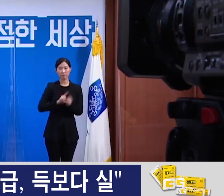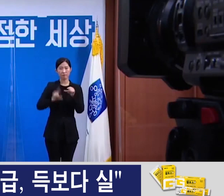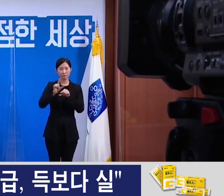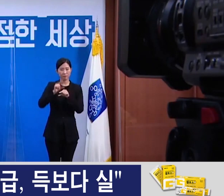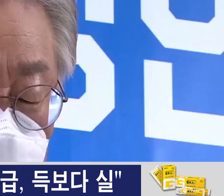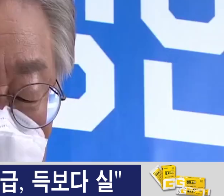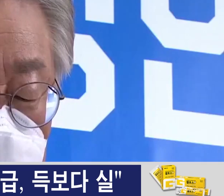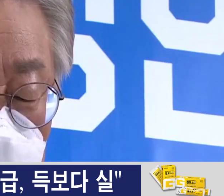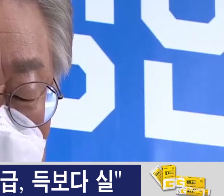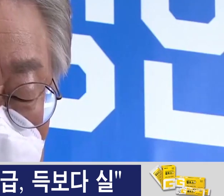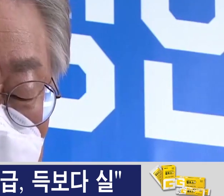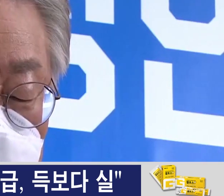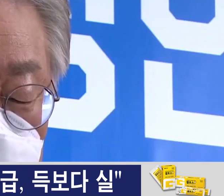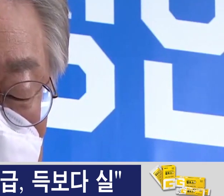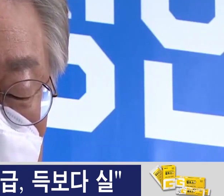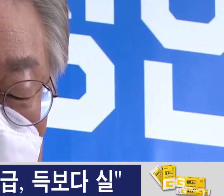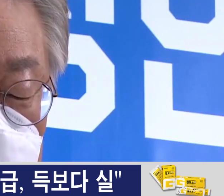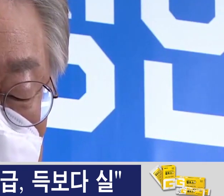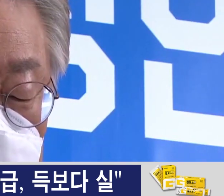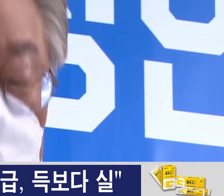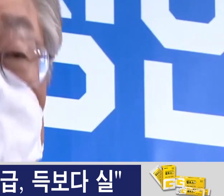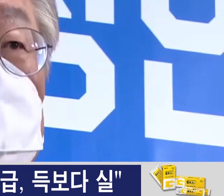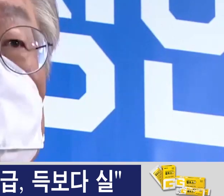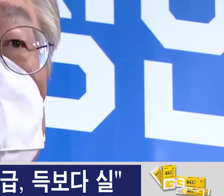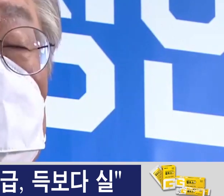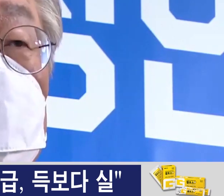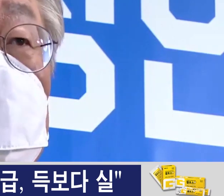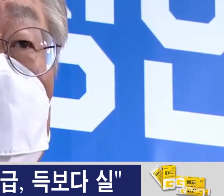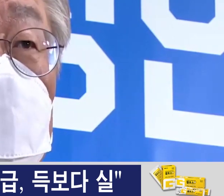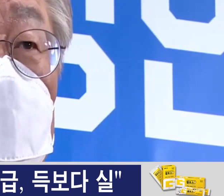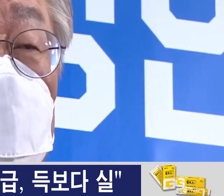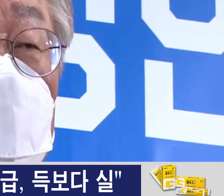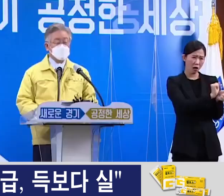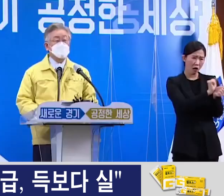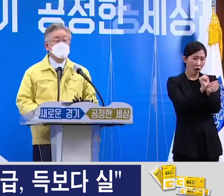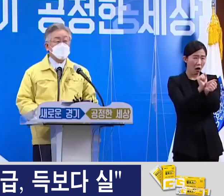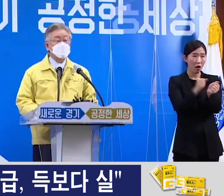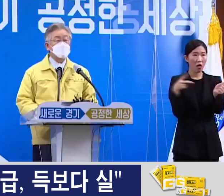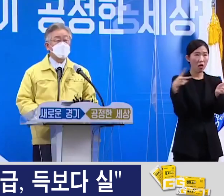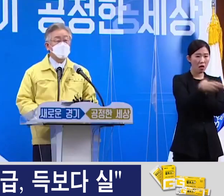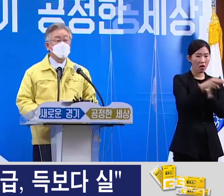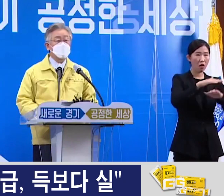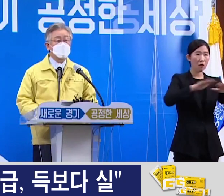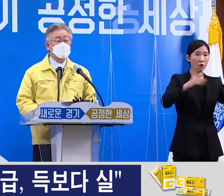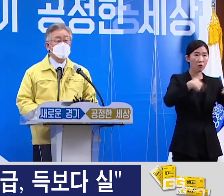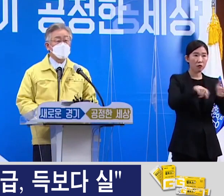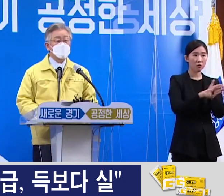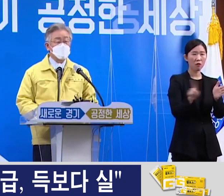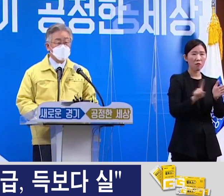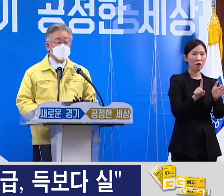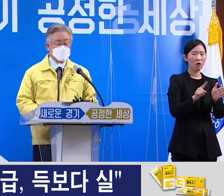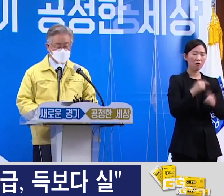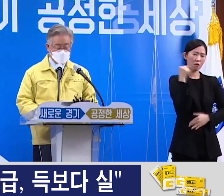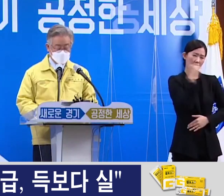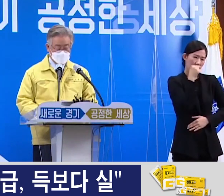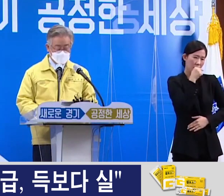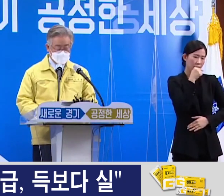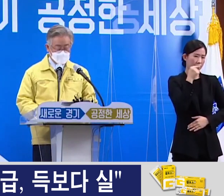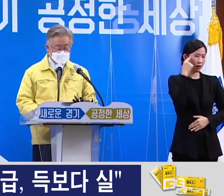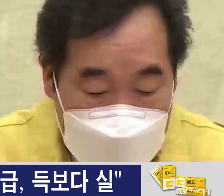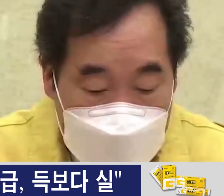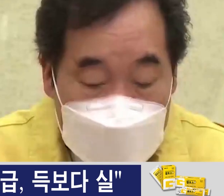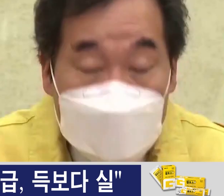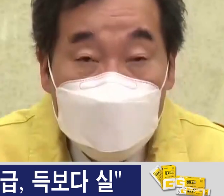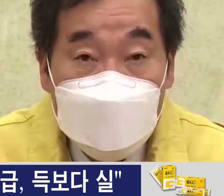중인 상황에서 이재명 경기지사의 설전 지급 방안은 득보다 실이 클 수 있다는 뜻으로 해석됩니다. 이